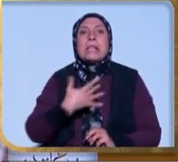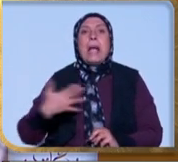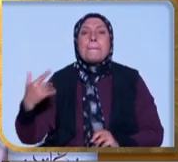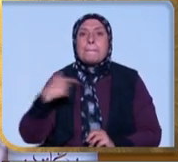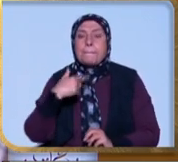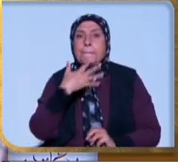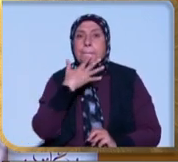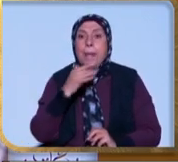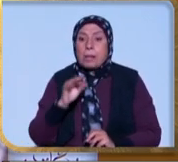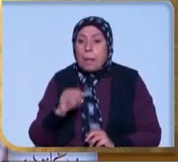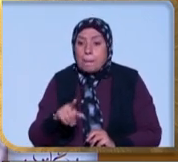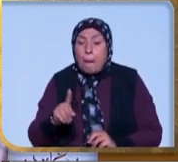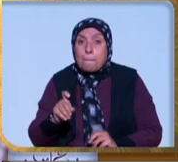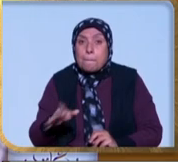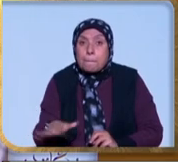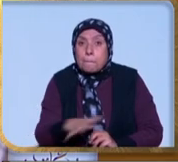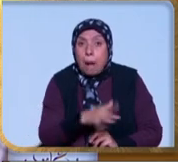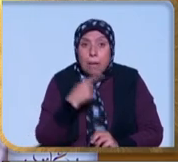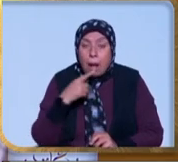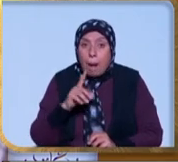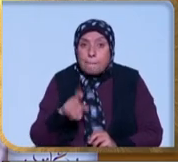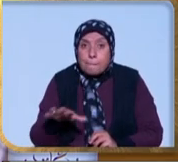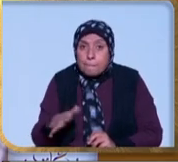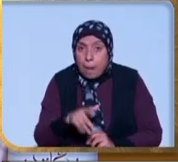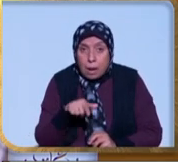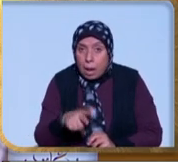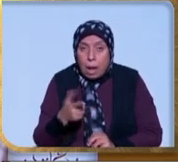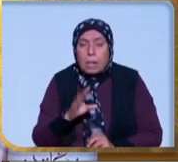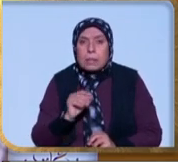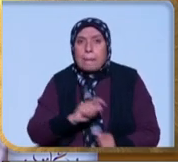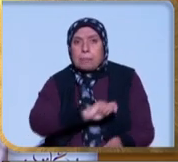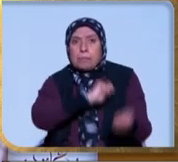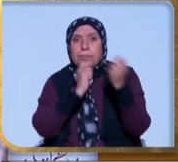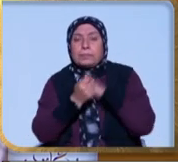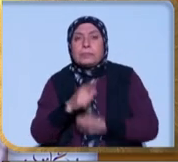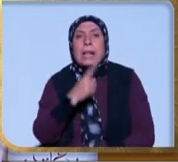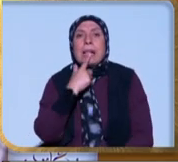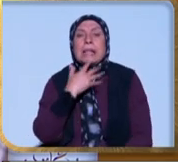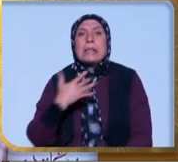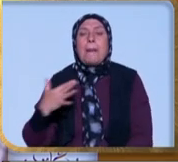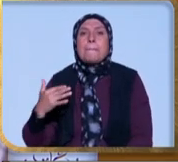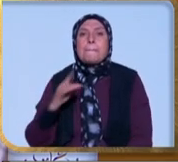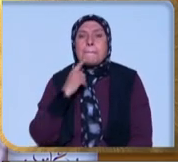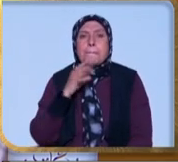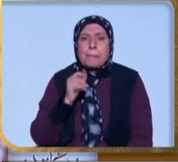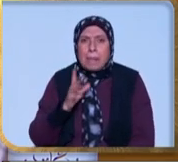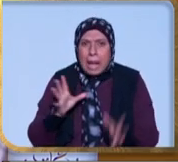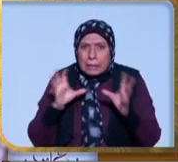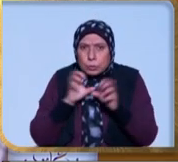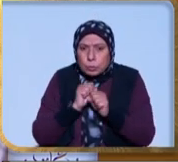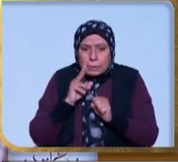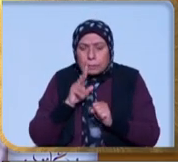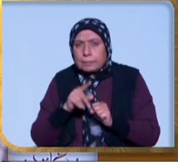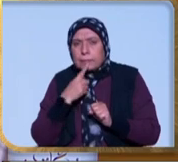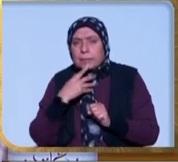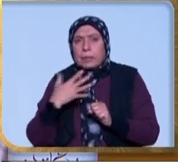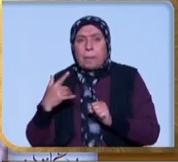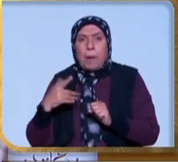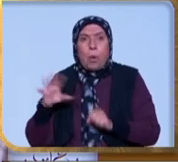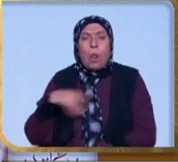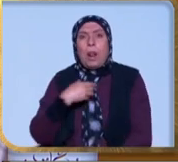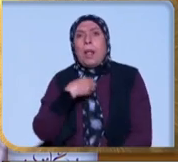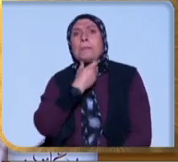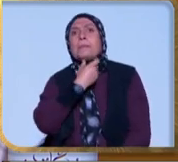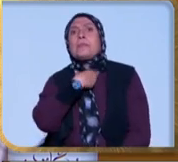ريحة الدم. فاشتد العطش بفرعون وقوم فرعون حتى أنهم اضطروا في الوقت ده أنهم